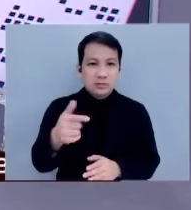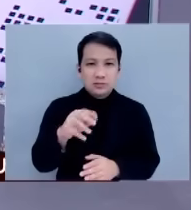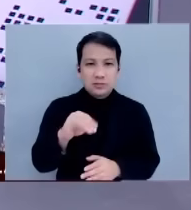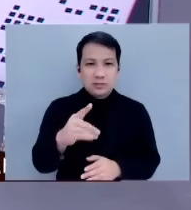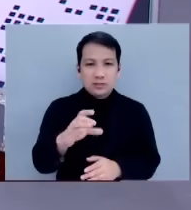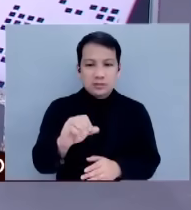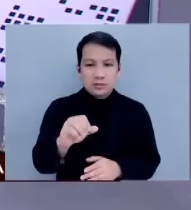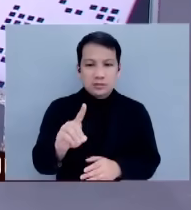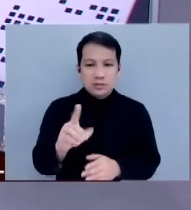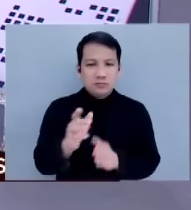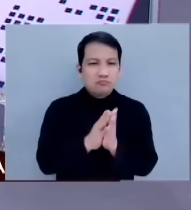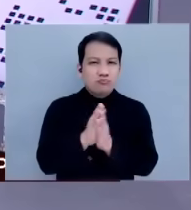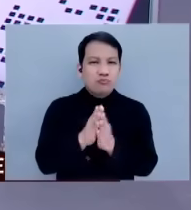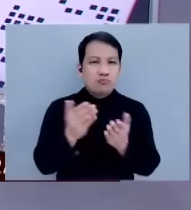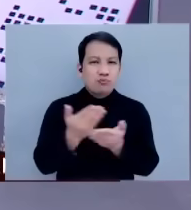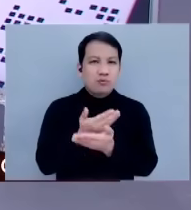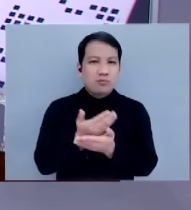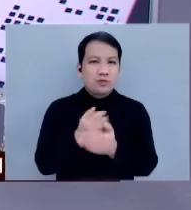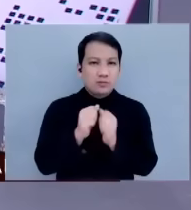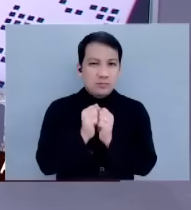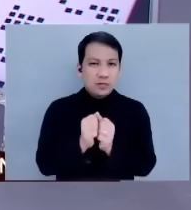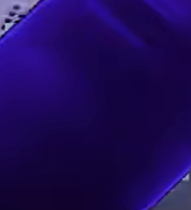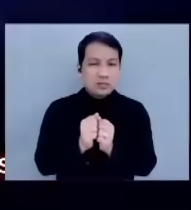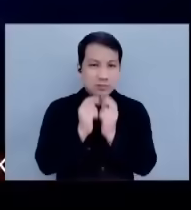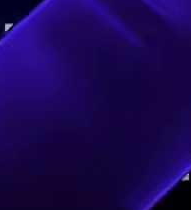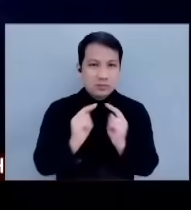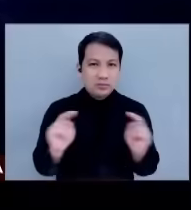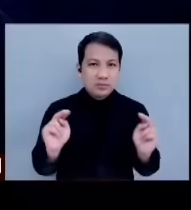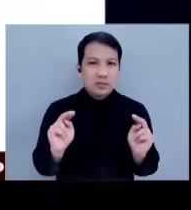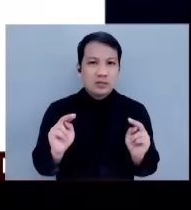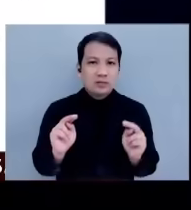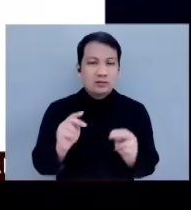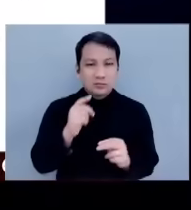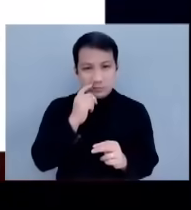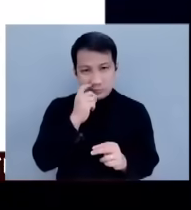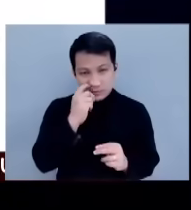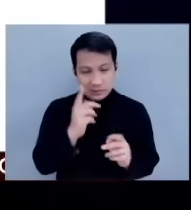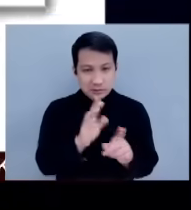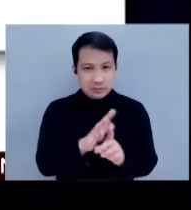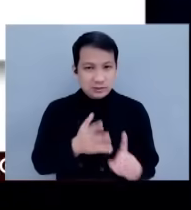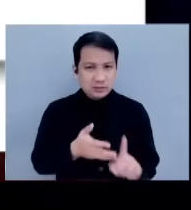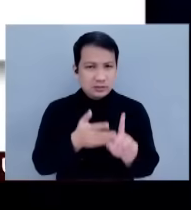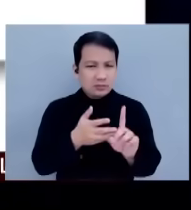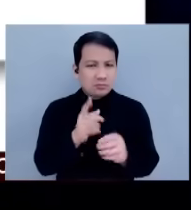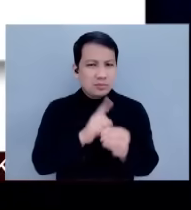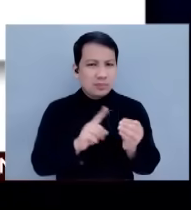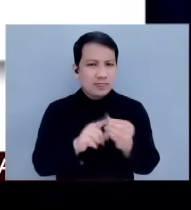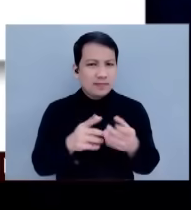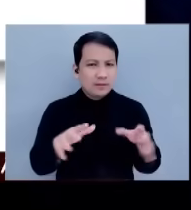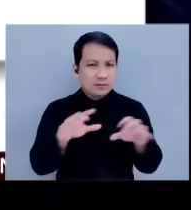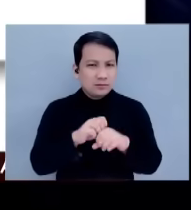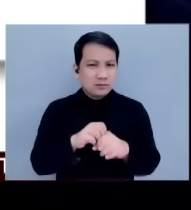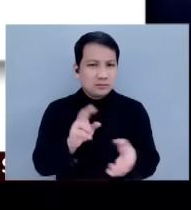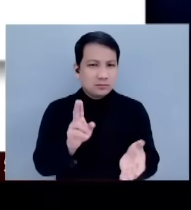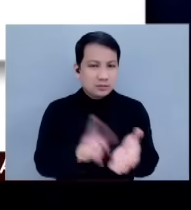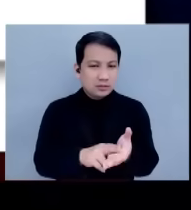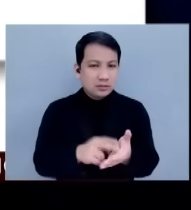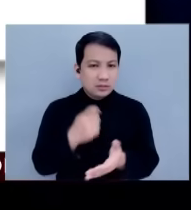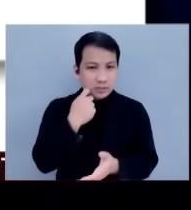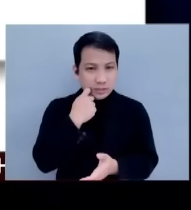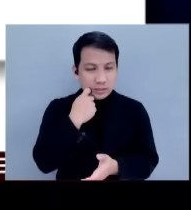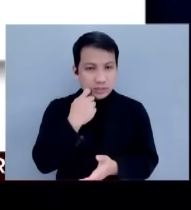excited sa bago nating kasangga sa balitaan. Trending si Jiggy Manikad matapos niyang pumirma kanina ng kontrata